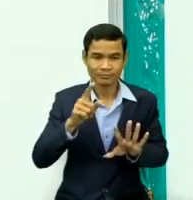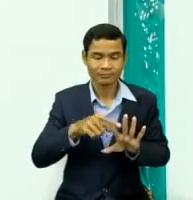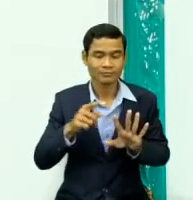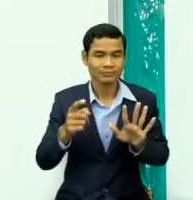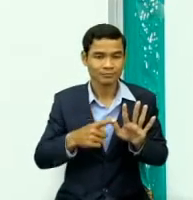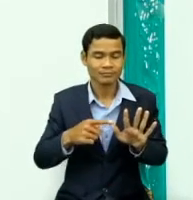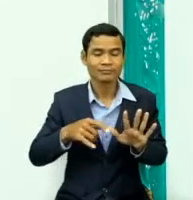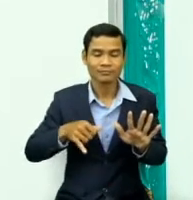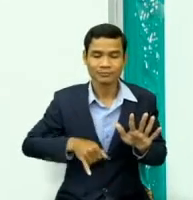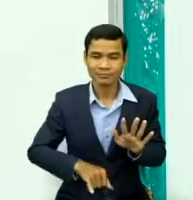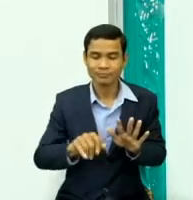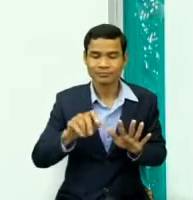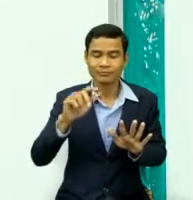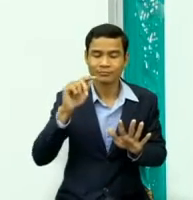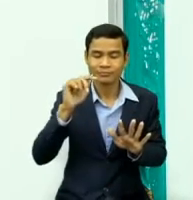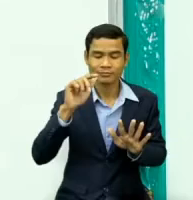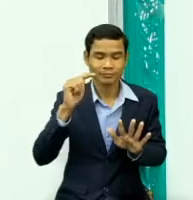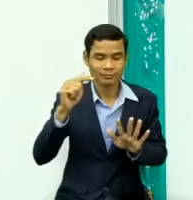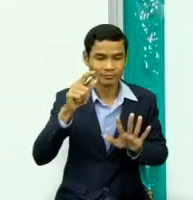nhỏ